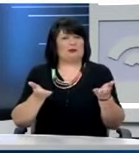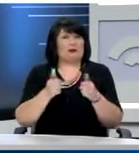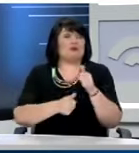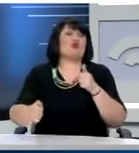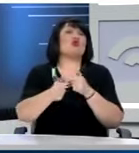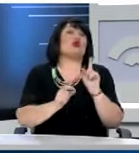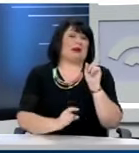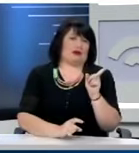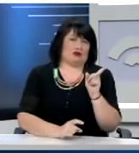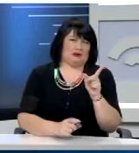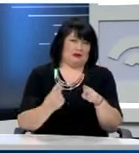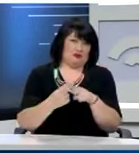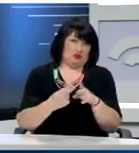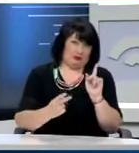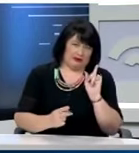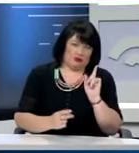πρωτίστως.